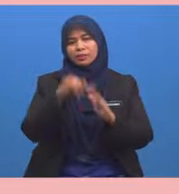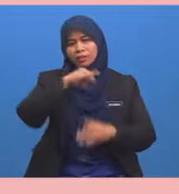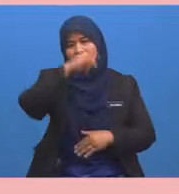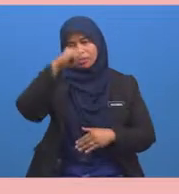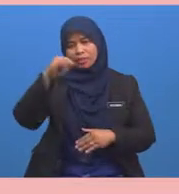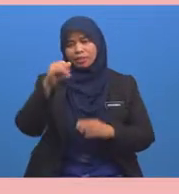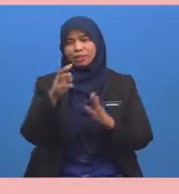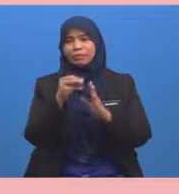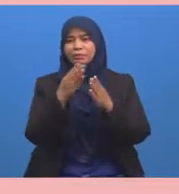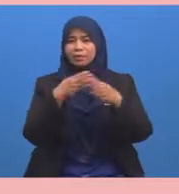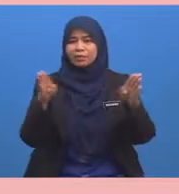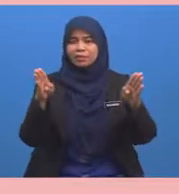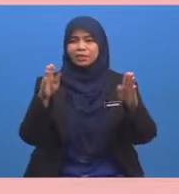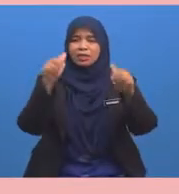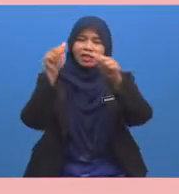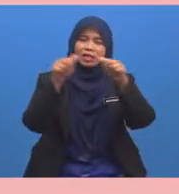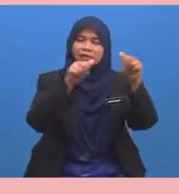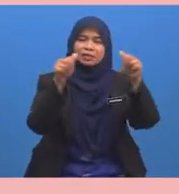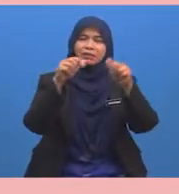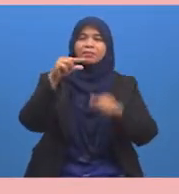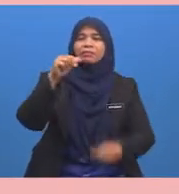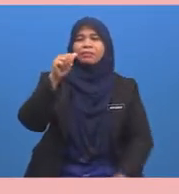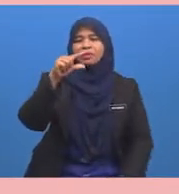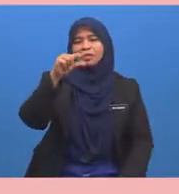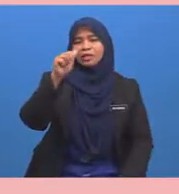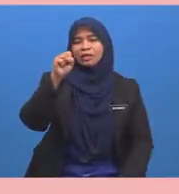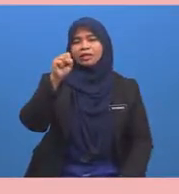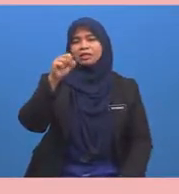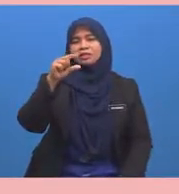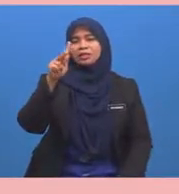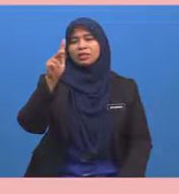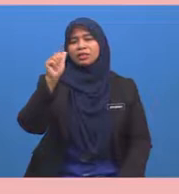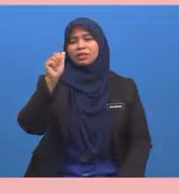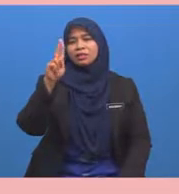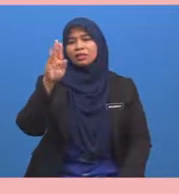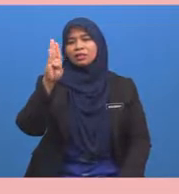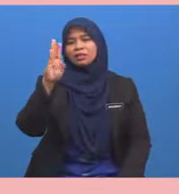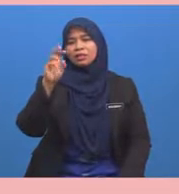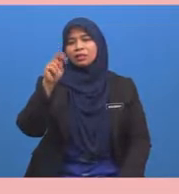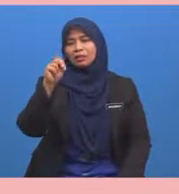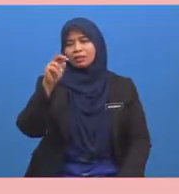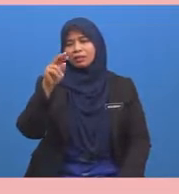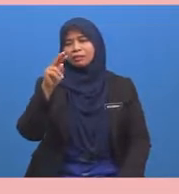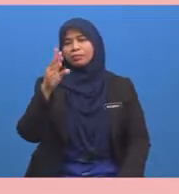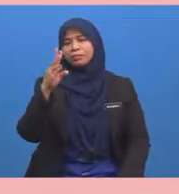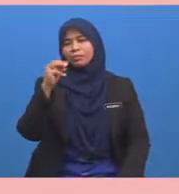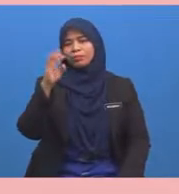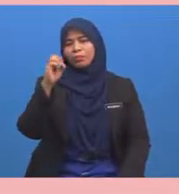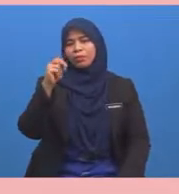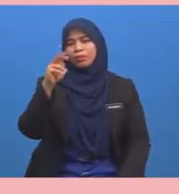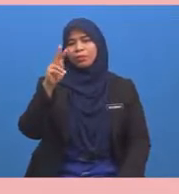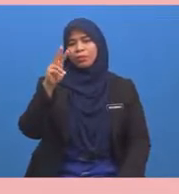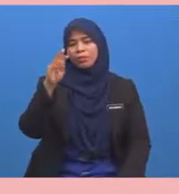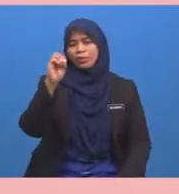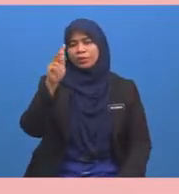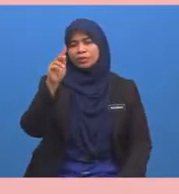bahan dan gas pencemar seperti gas karbon dioksida dan karbon monoksida serta partikel terampai yang